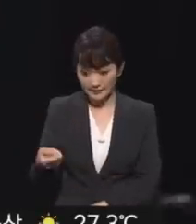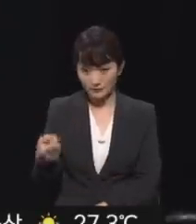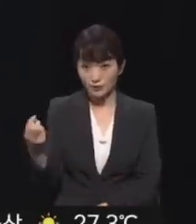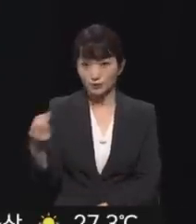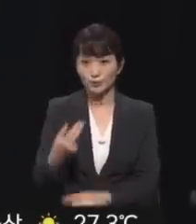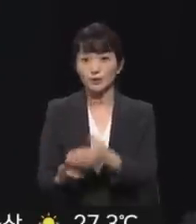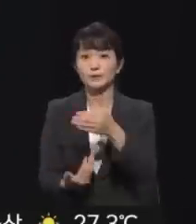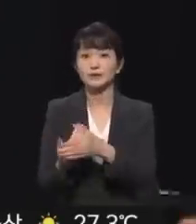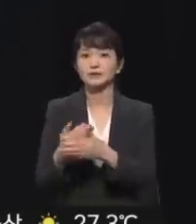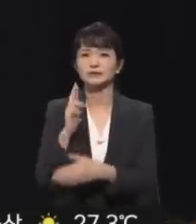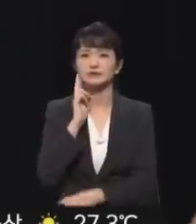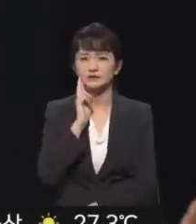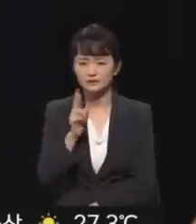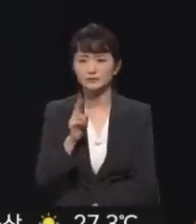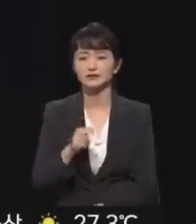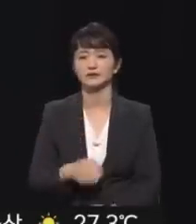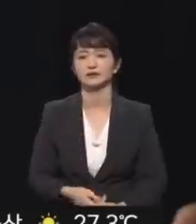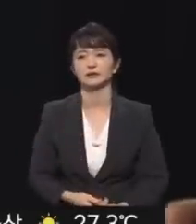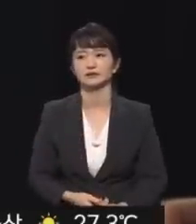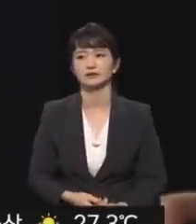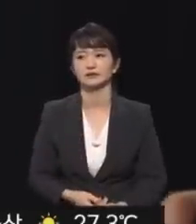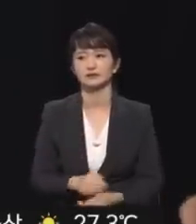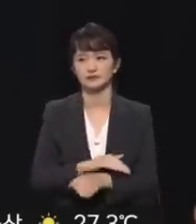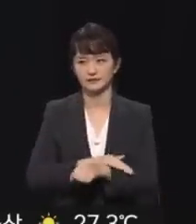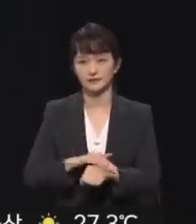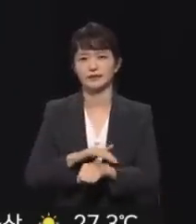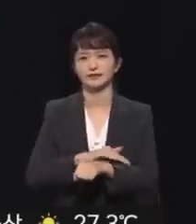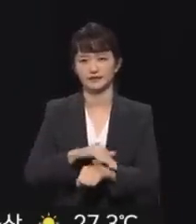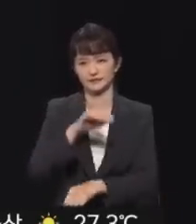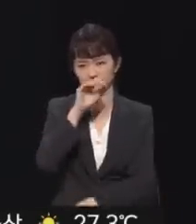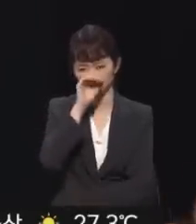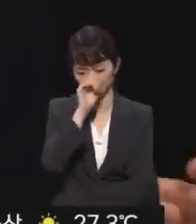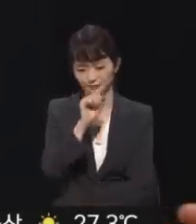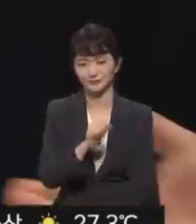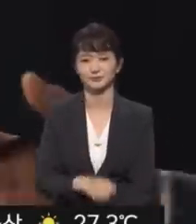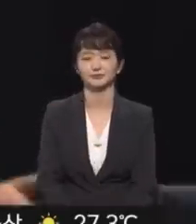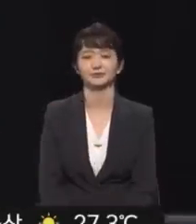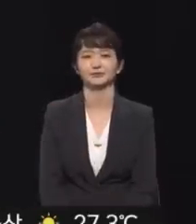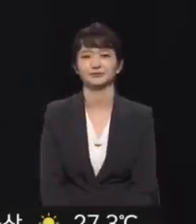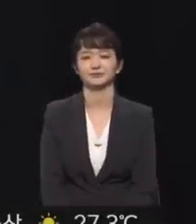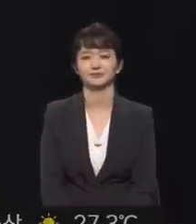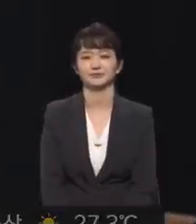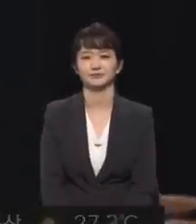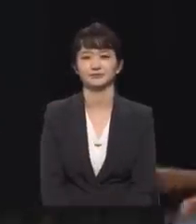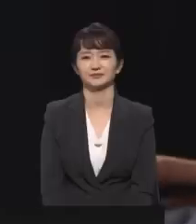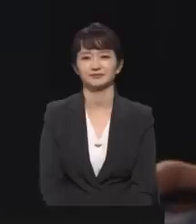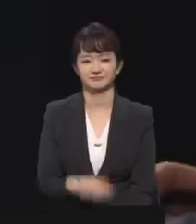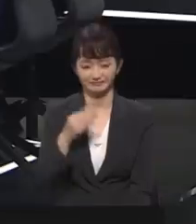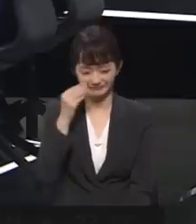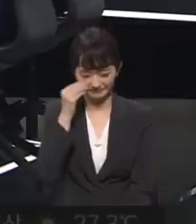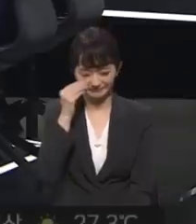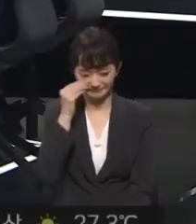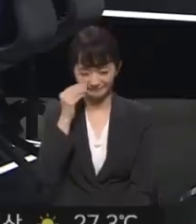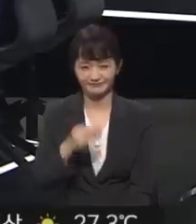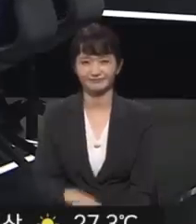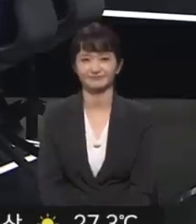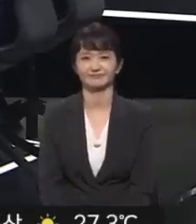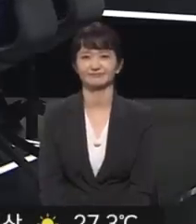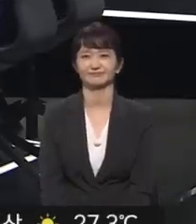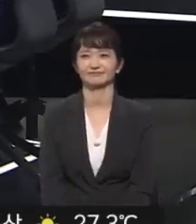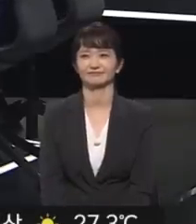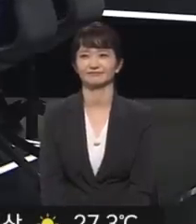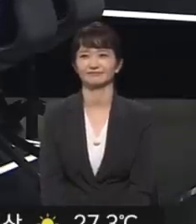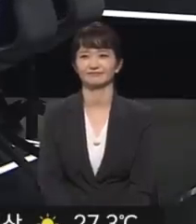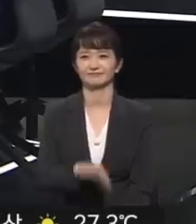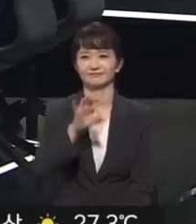심각한 지역의 이러니까 예 잘 하셨으면 좋겠네요 예 뭐 잘 아시 라는 얘기가 예 김식 조수미 계속 달간